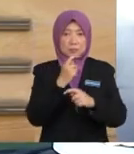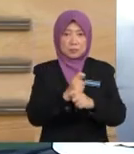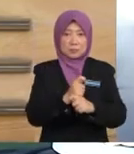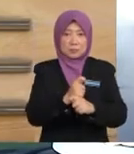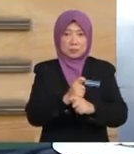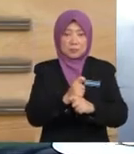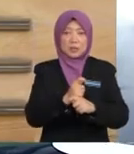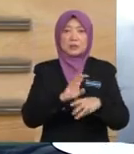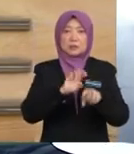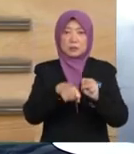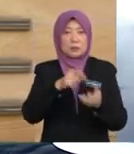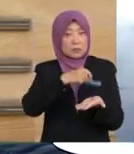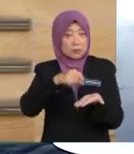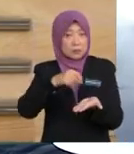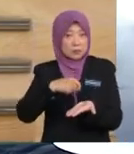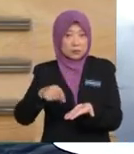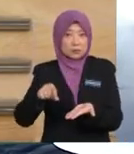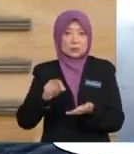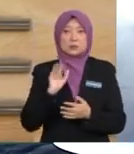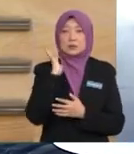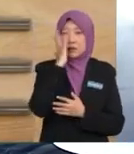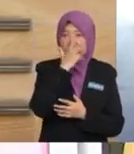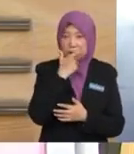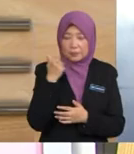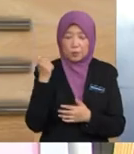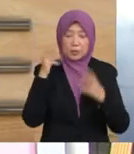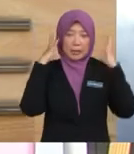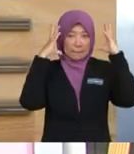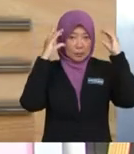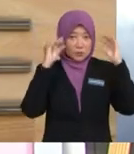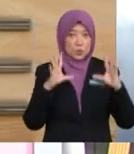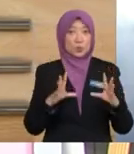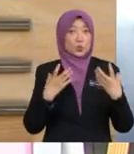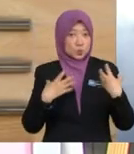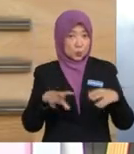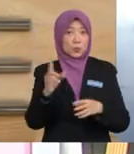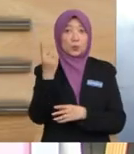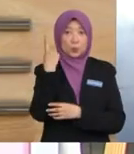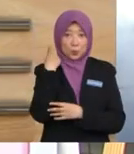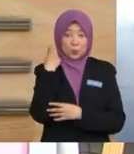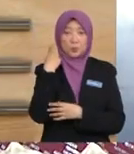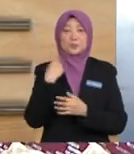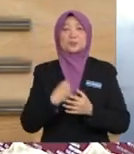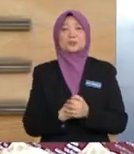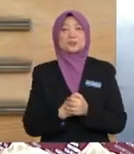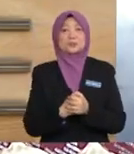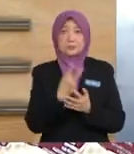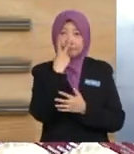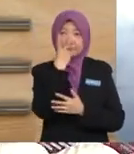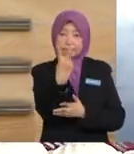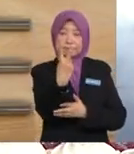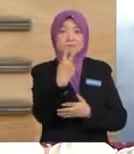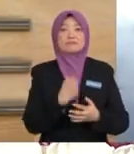Supaya tulisan tu taklah nampak buruk sangat. Cikgu test dulu kan. Kamu boleh test dulu. Kat sini hakai tulis S. Kalau